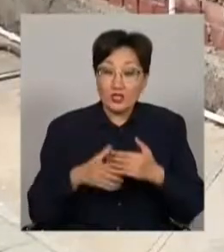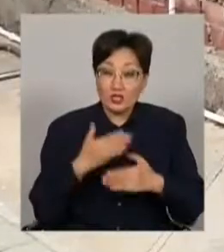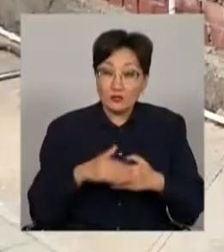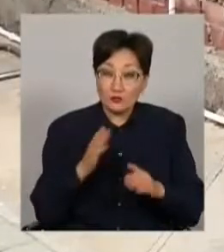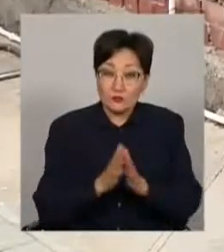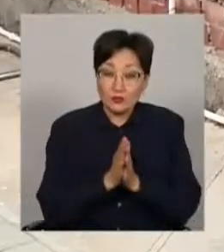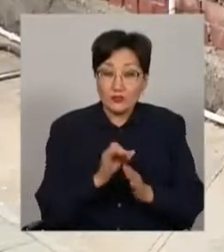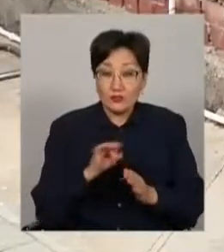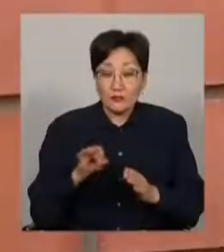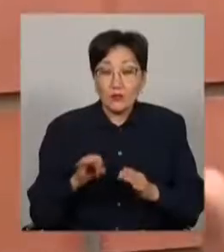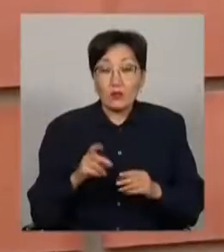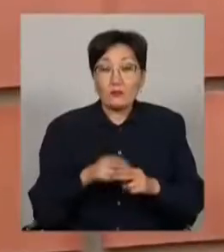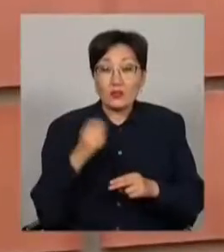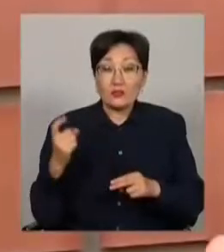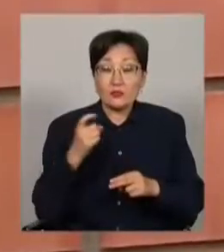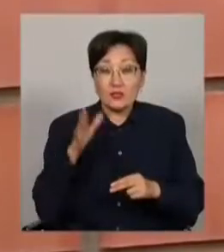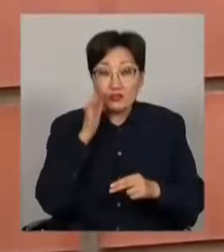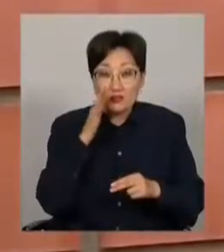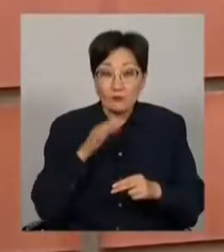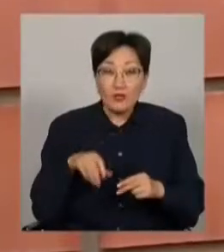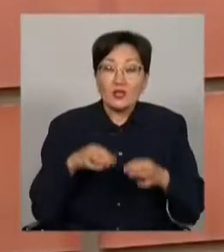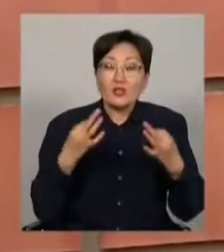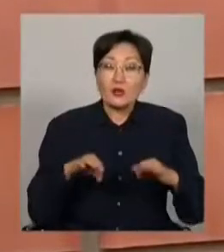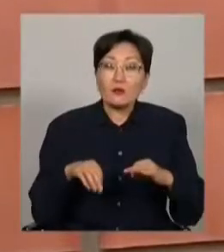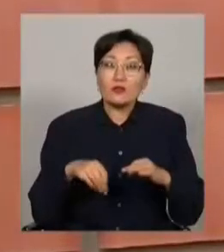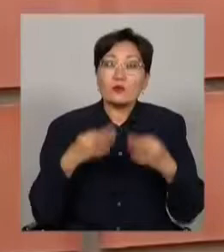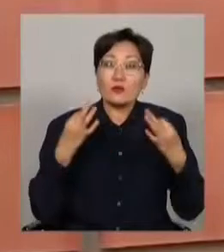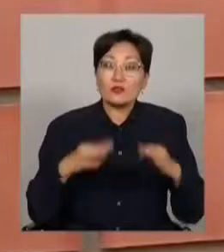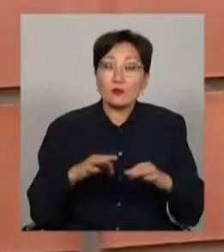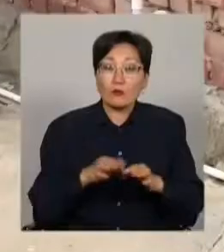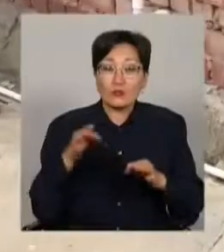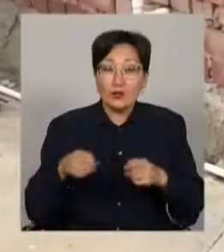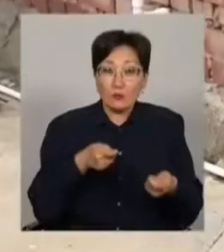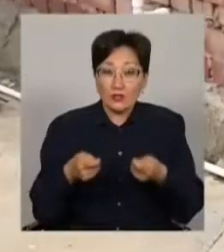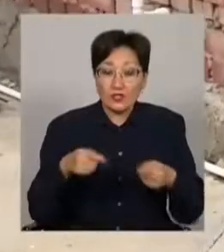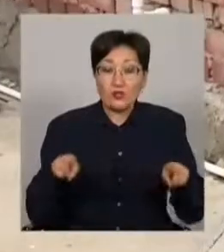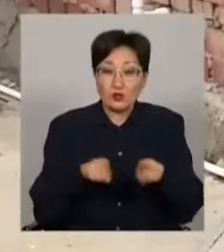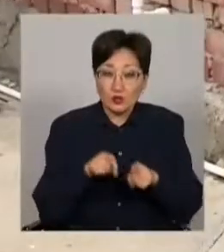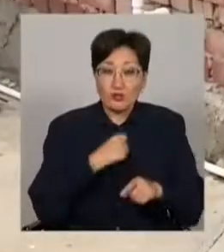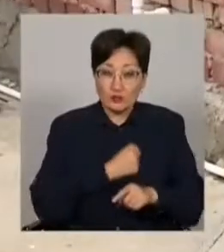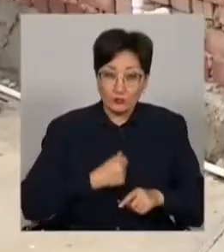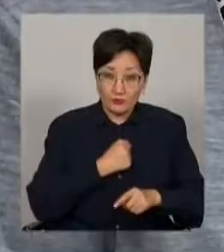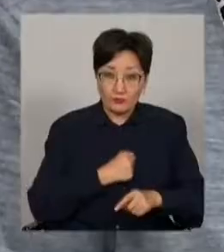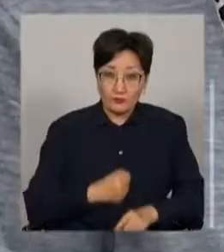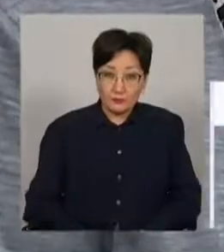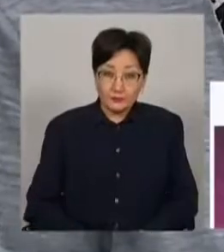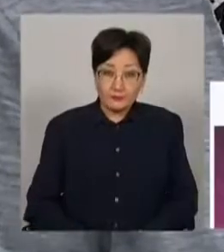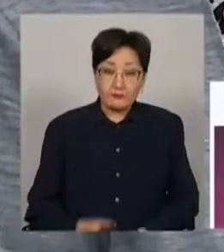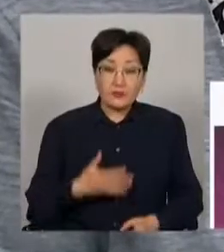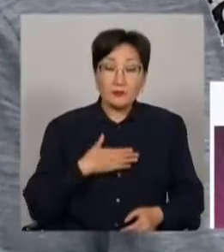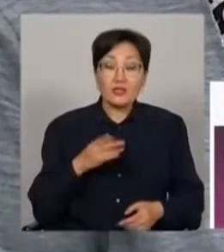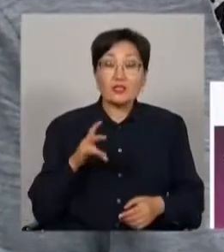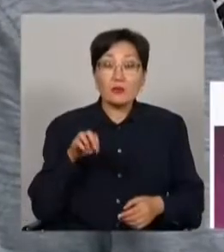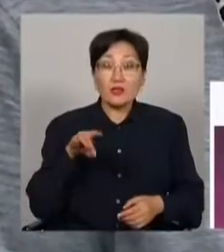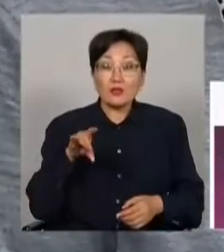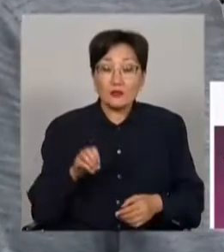отыр. Бұдан бөлек иесіз қалған мақұлықтарды емін еркін көшеде жүргізіп қойған облыс басшылығына өкпесі қара қазандай. Менің